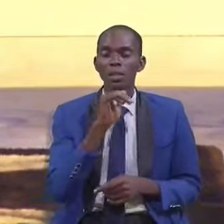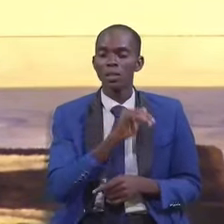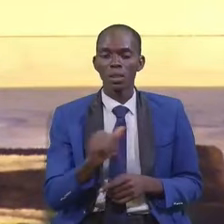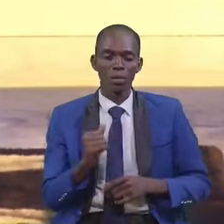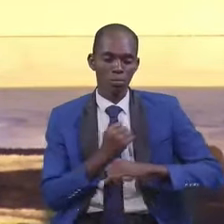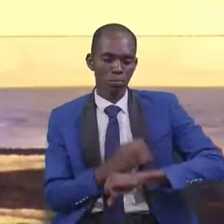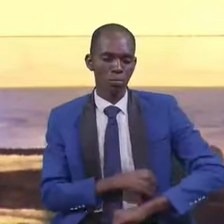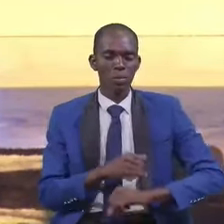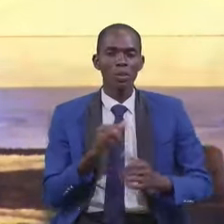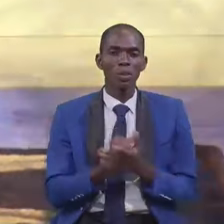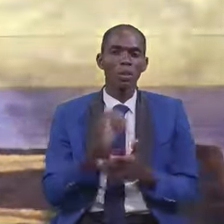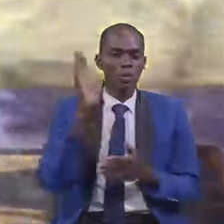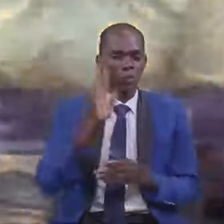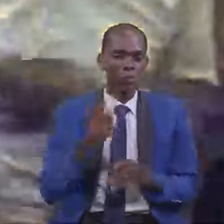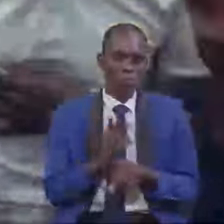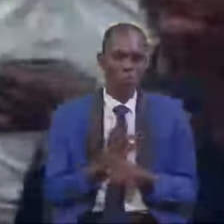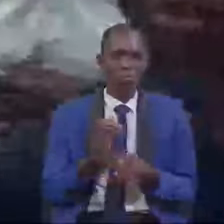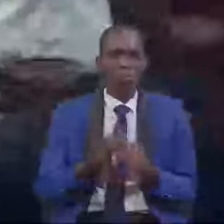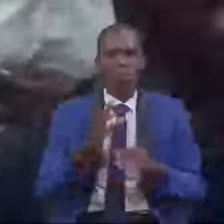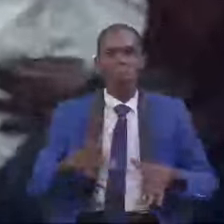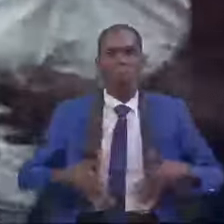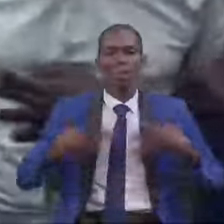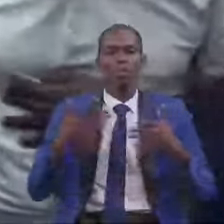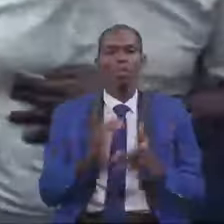qu'il va maintenir dans votre vie.